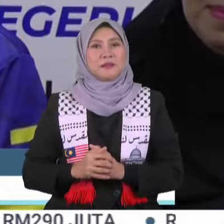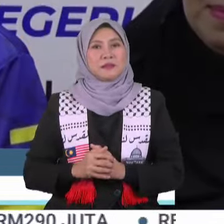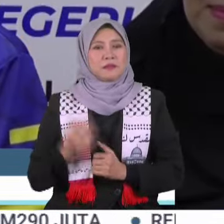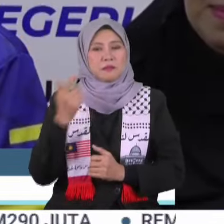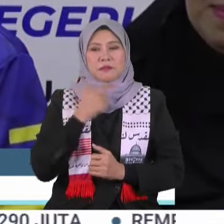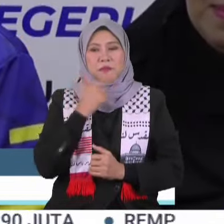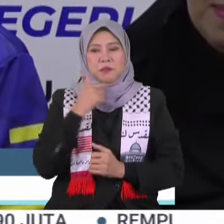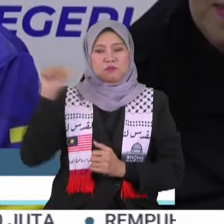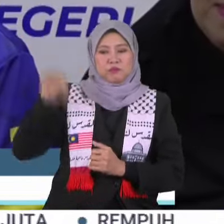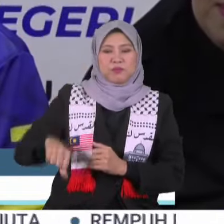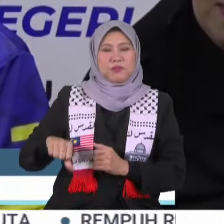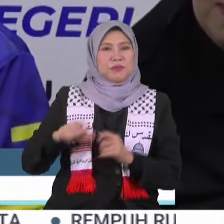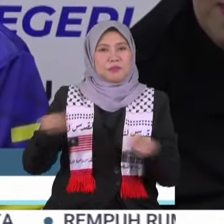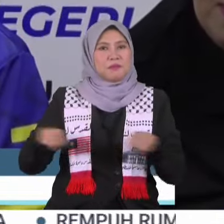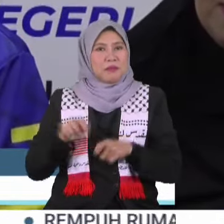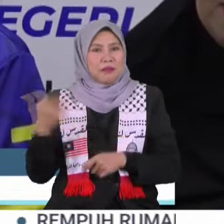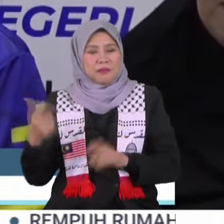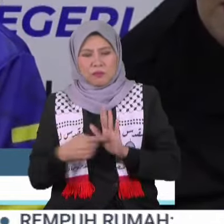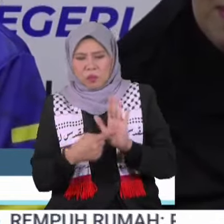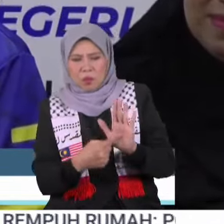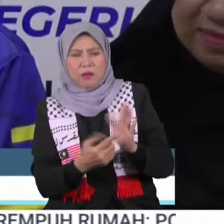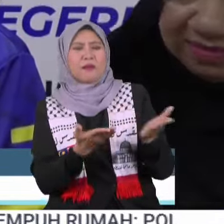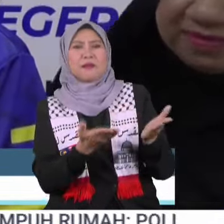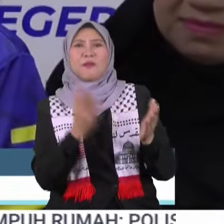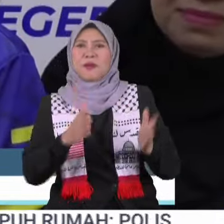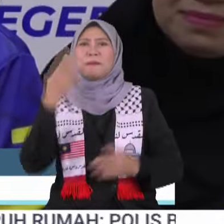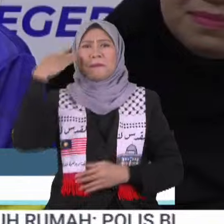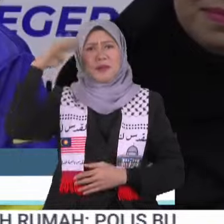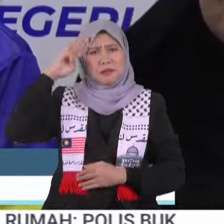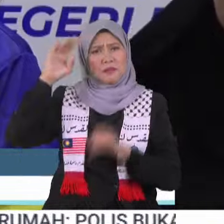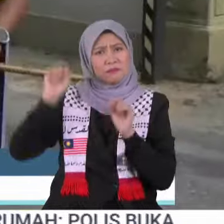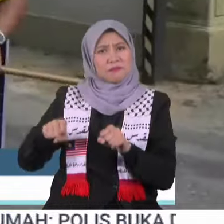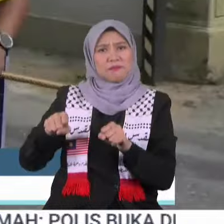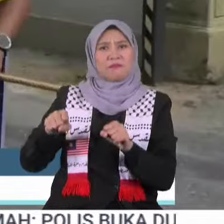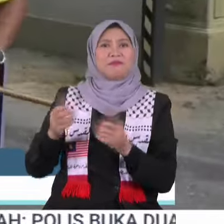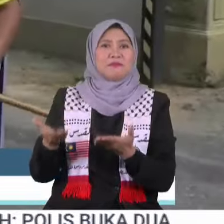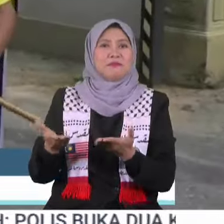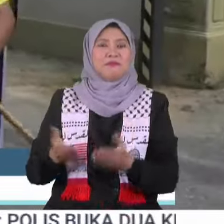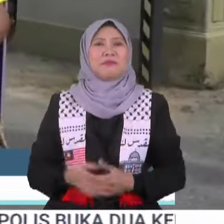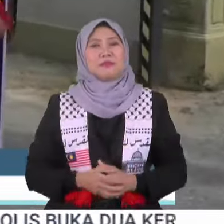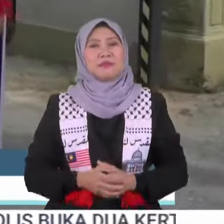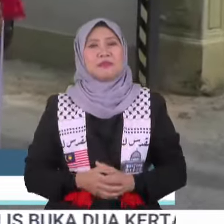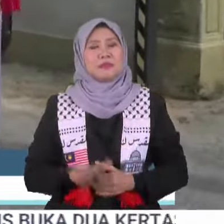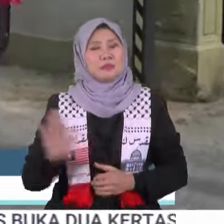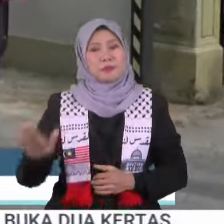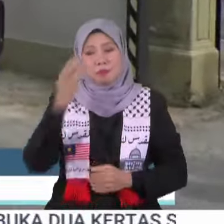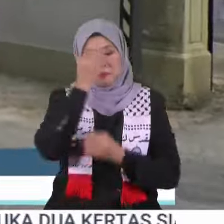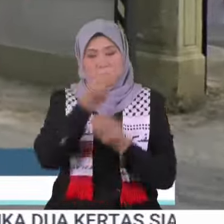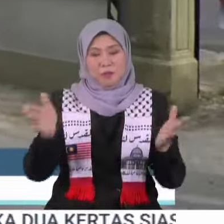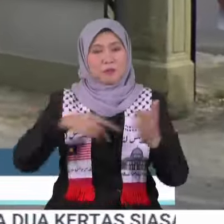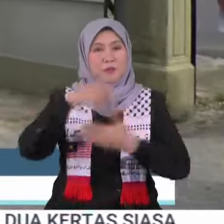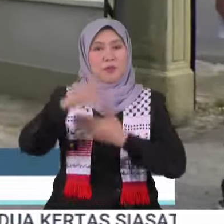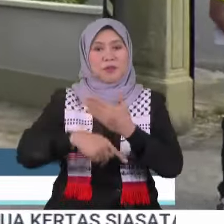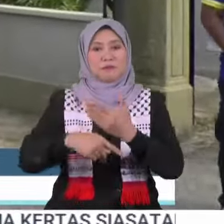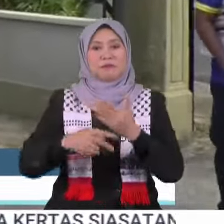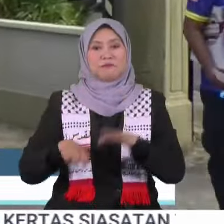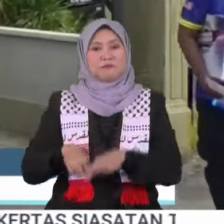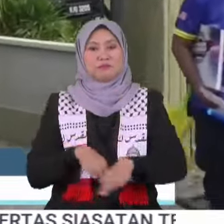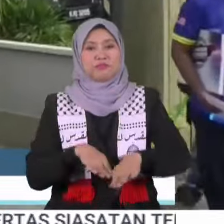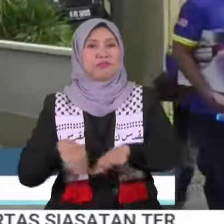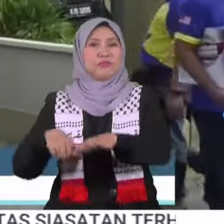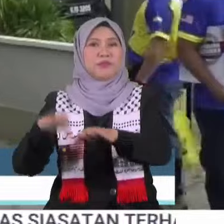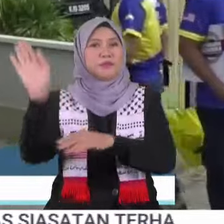mau kalah dengan tempat-tempat lain, menunjukkan bahawa orang Perlis juga boleh. Beliau memaklumkannya pada program Kembara Merdeka